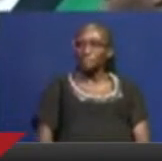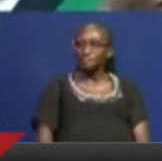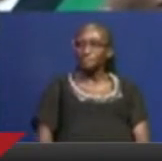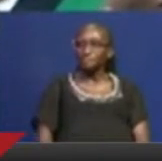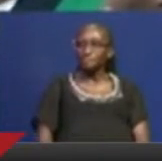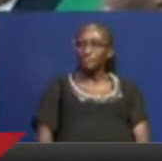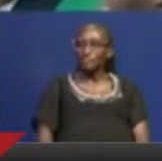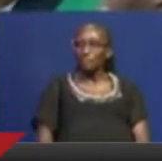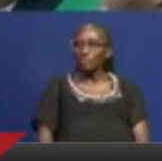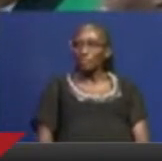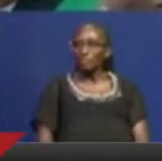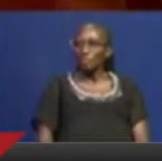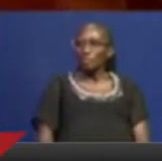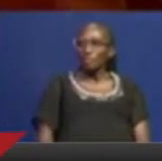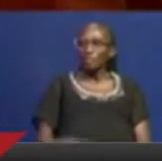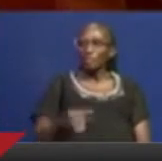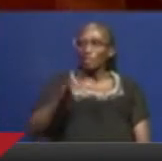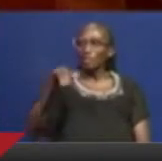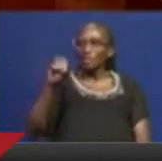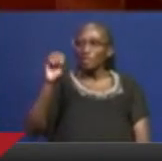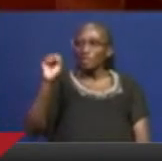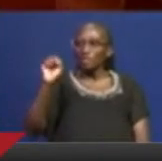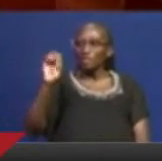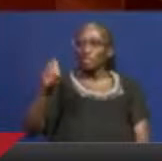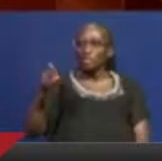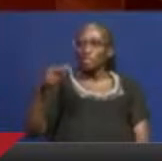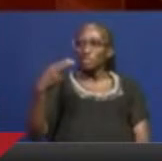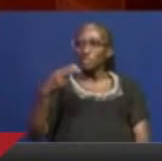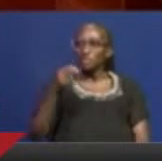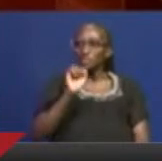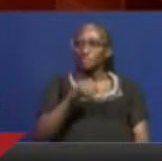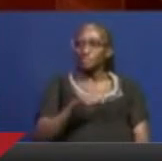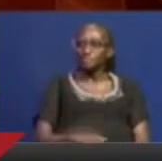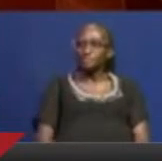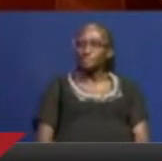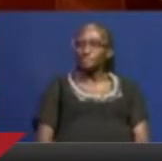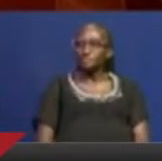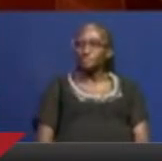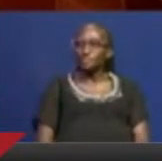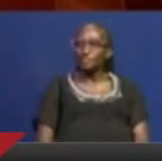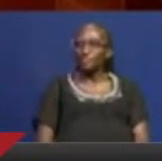Kirinyaga Central Joseph Gashoki Getari.